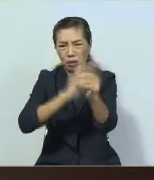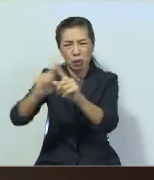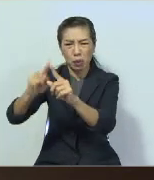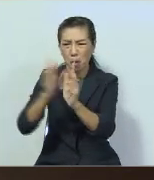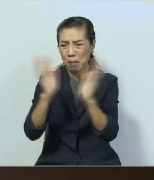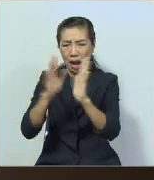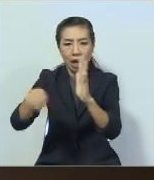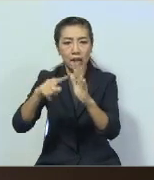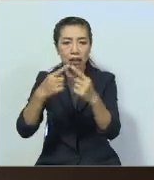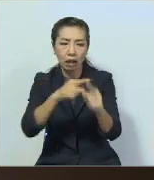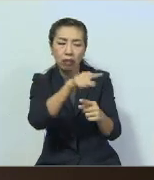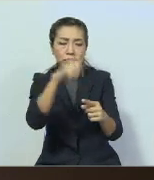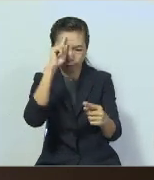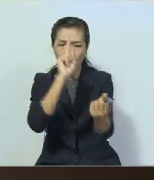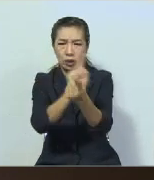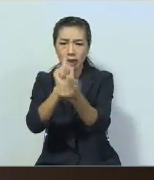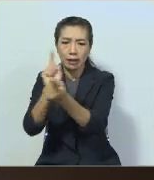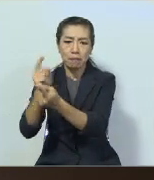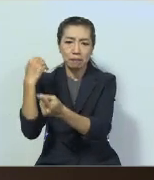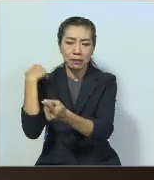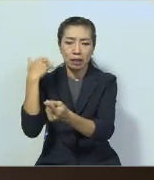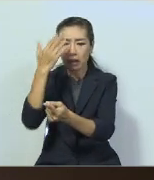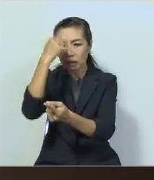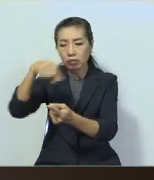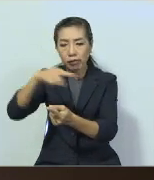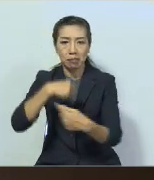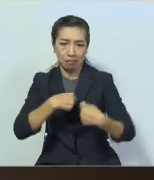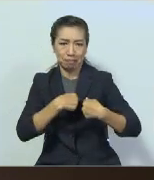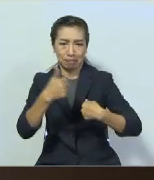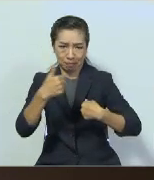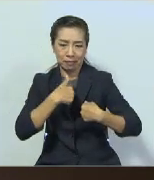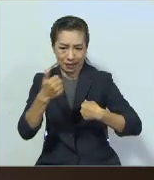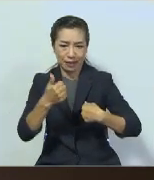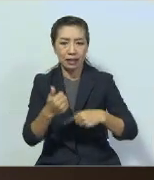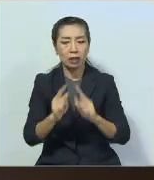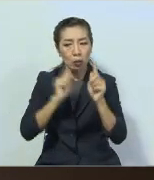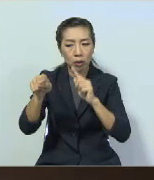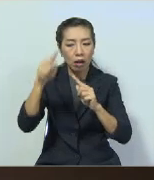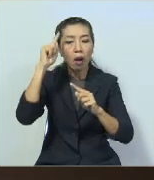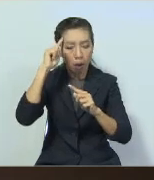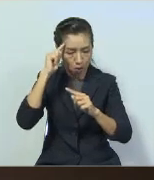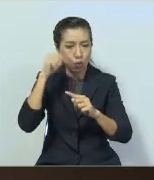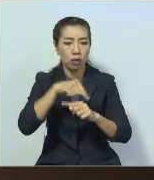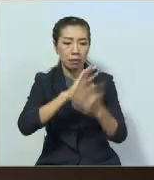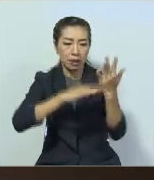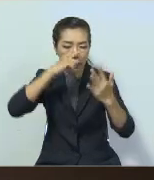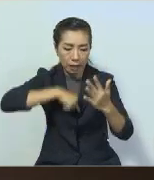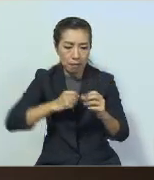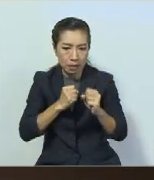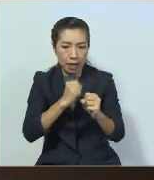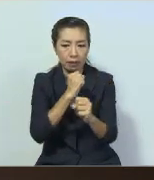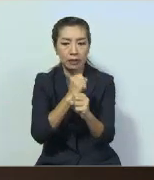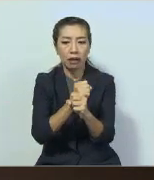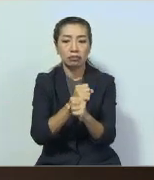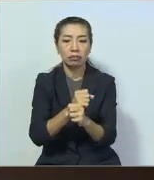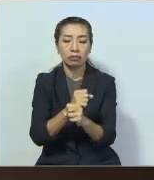แต่ทุกคนก็คุ้นเคยกันส่วนใหญ่อยู่แล้วนะก็ทุกคนก็มีมิตรที่ดีแล้วก็ต้องเห็นใจในความพยายามหรือในความตั้ง